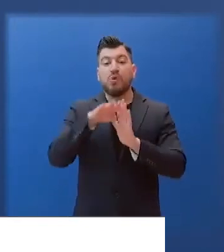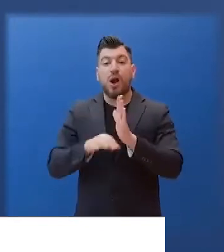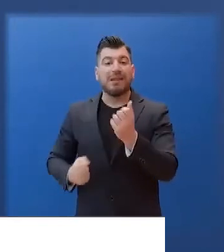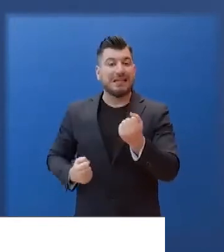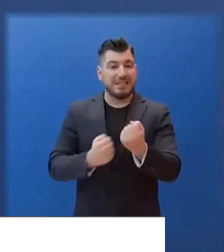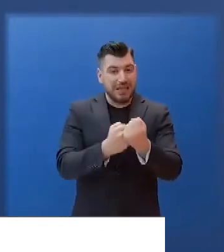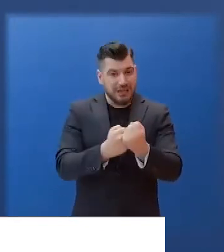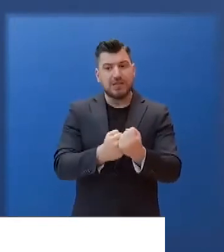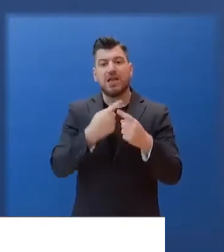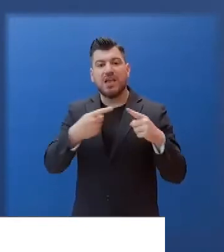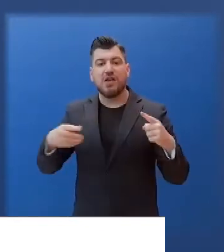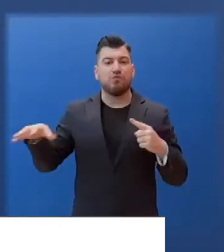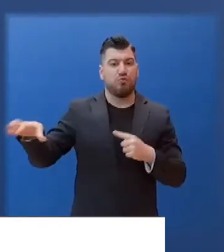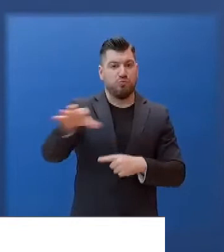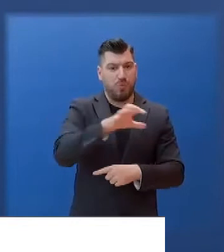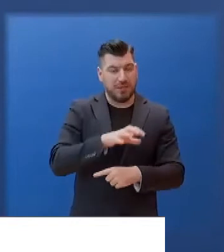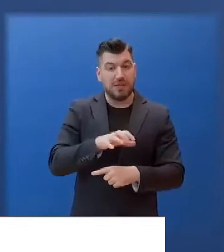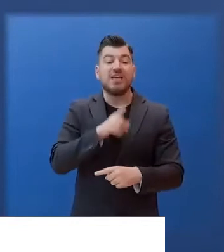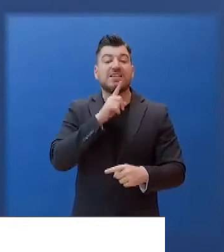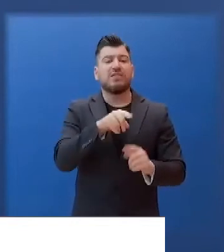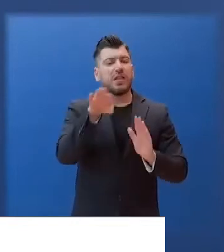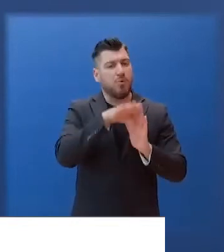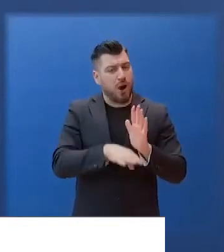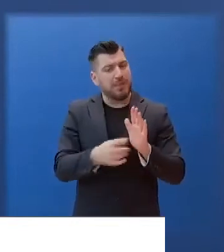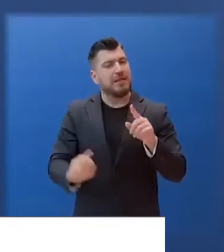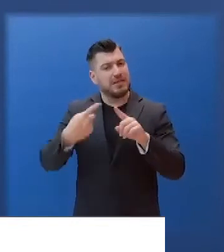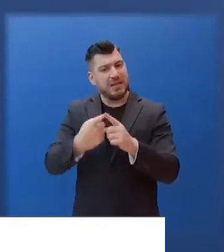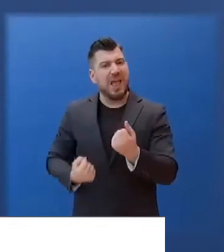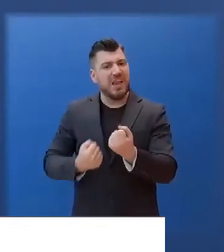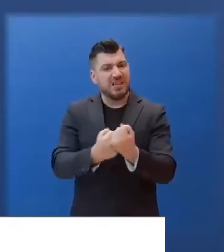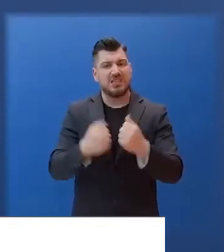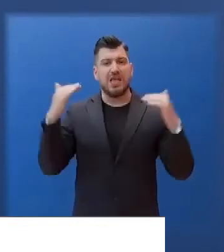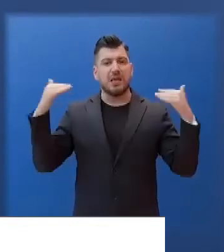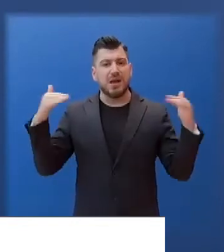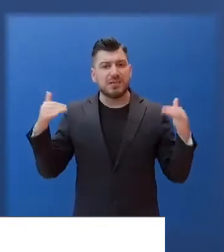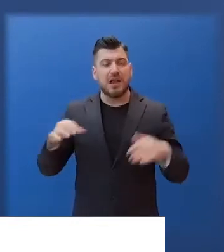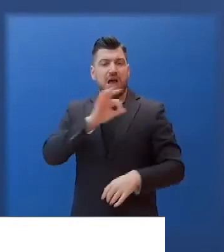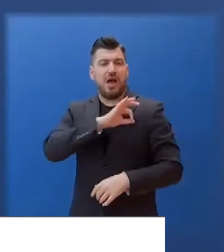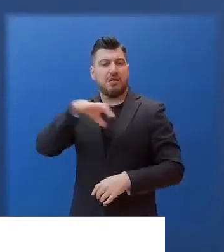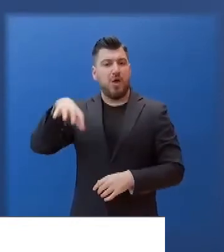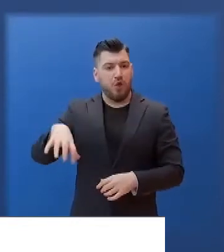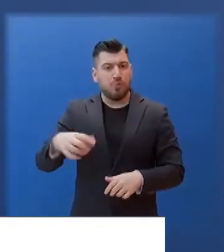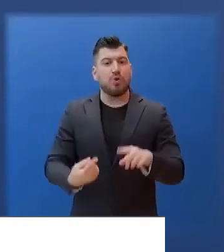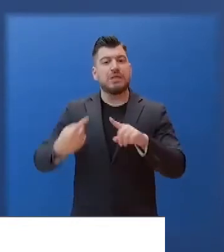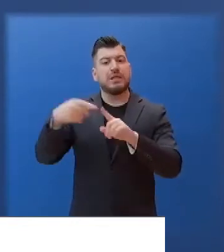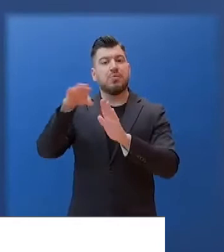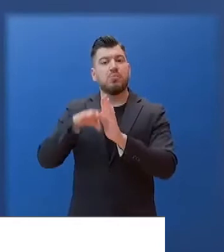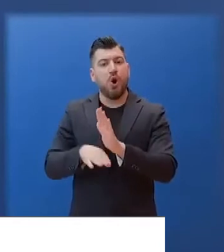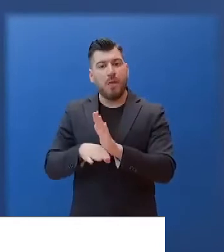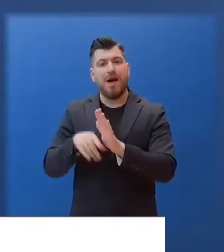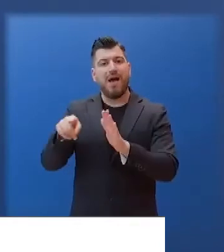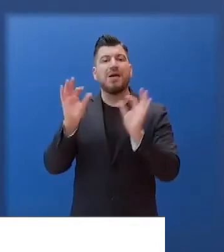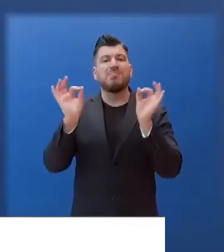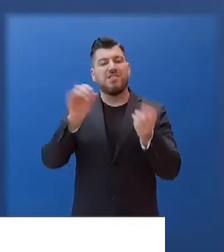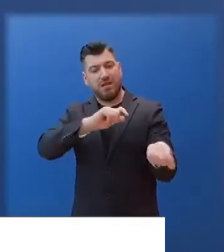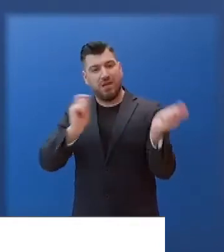στήριξης επιμέρους τομέων, ανάμεσα στα οποία το πρόγραμμα ενίσχυσης των γυμναστηρίων και των παιδότοπων και το πρόγραμμα για την ψηφιακή αναβάθμιση